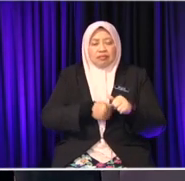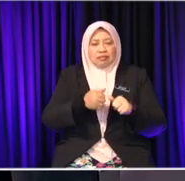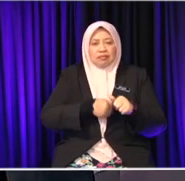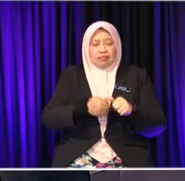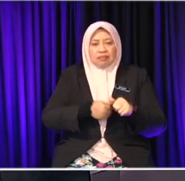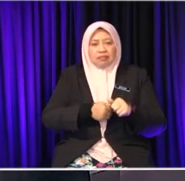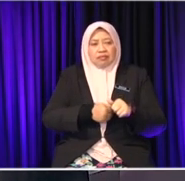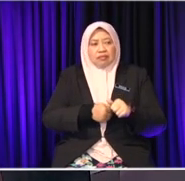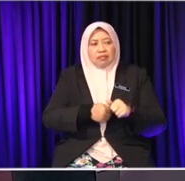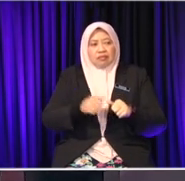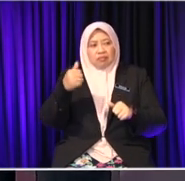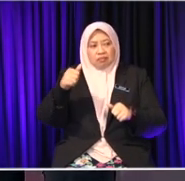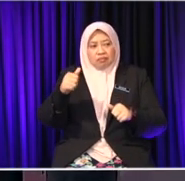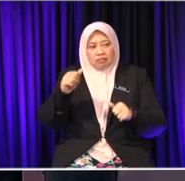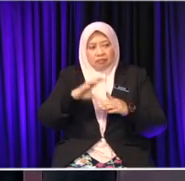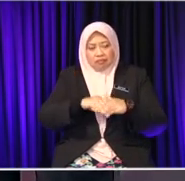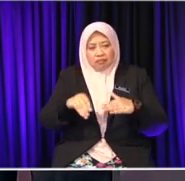jinak membeli jadi 95.000